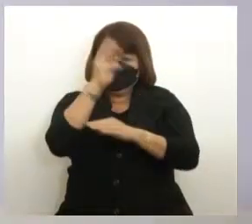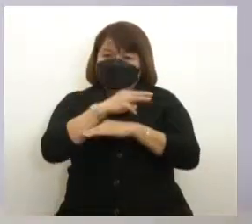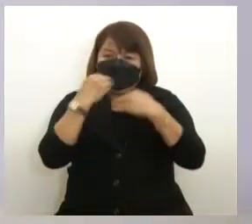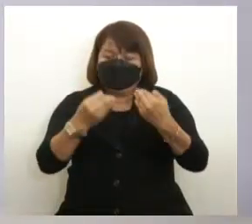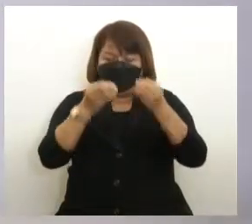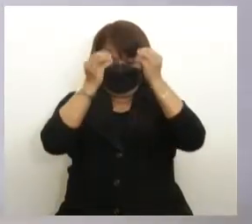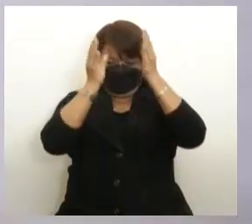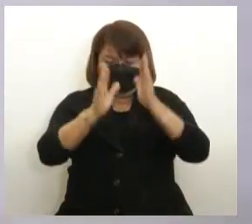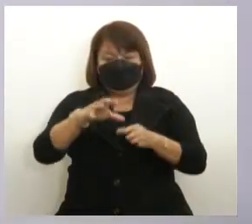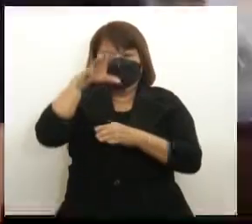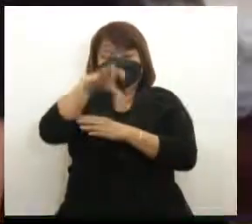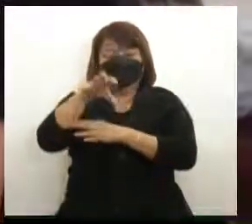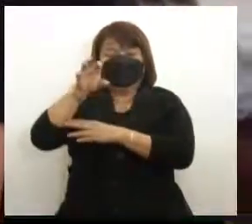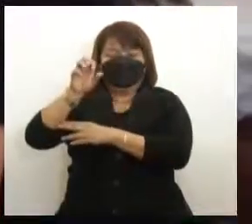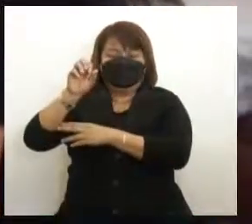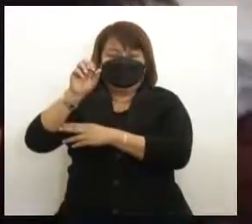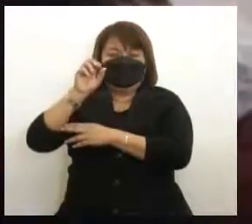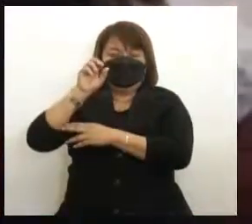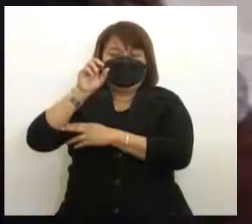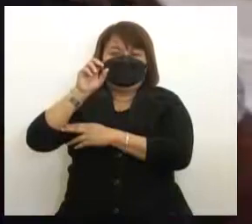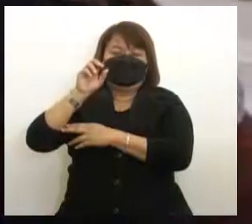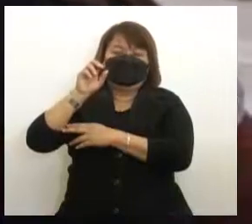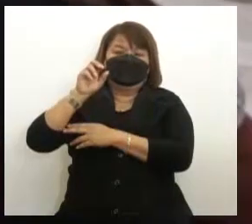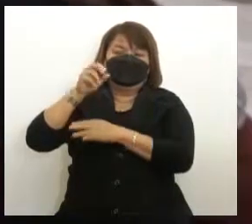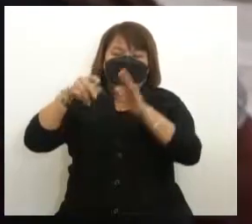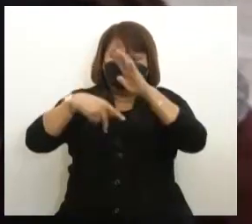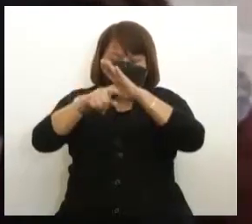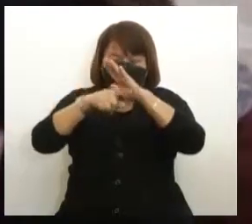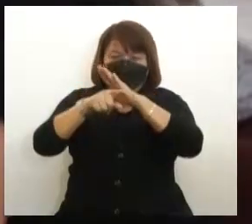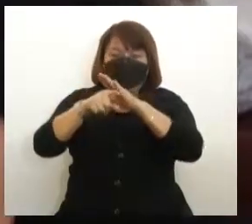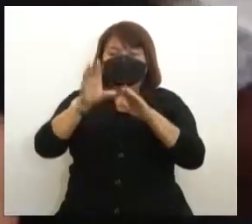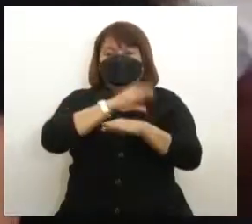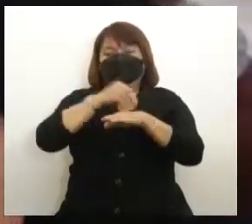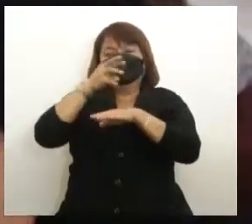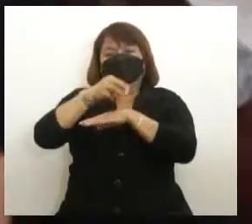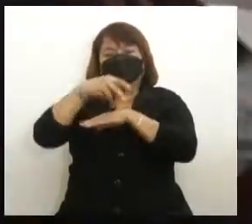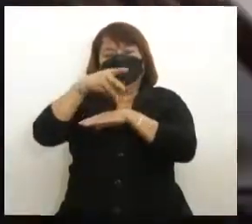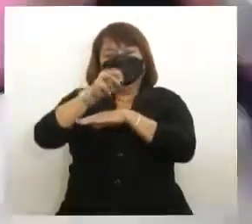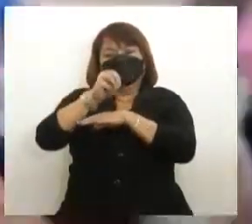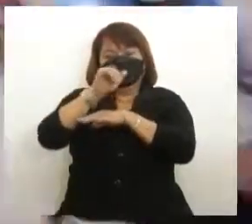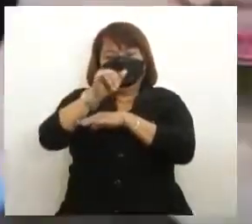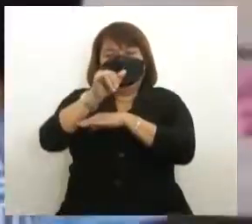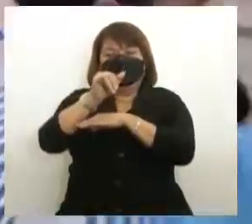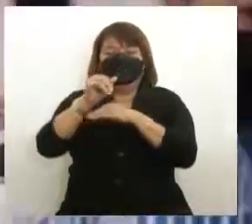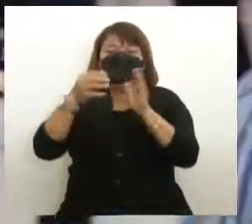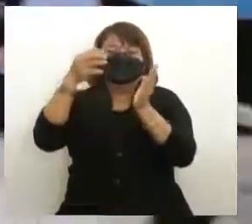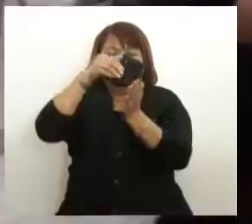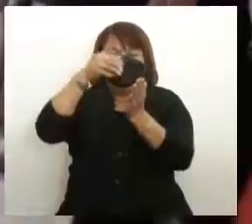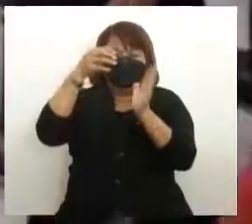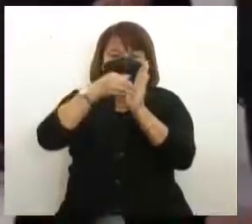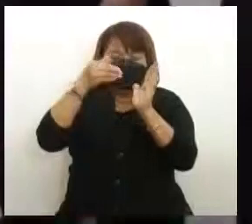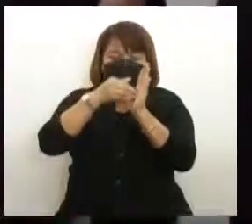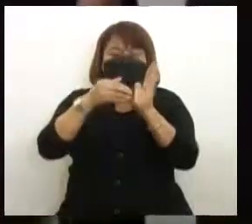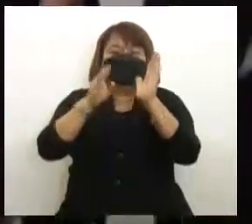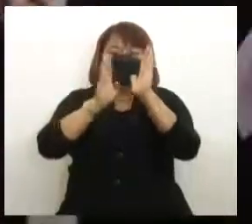ณครูในสังกัดสำนักงานเขตพื้นที่การศึกษาประถมศึกษาและมัธยมศึกษาในภาคกลางภาคตะวันออก